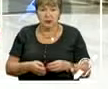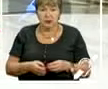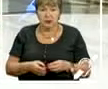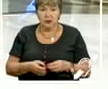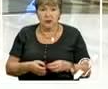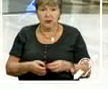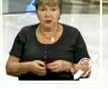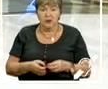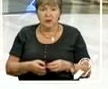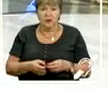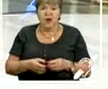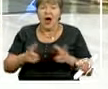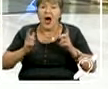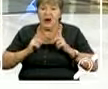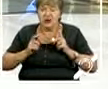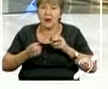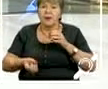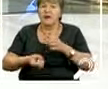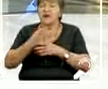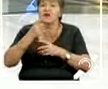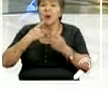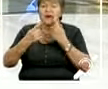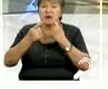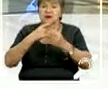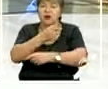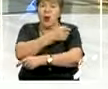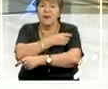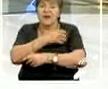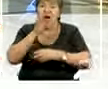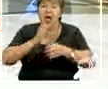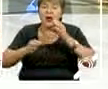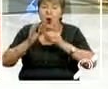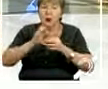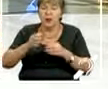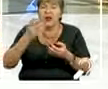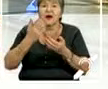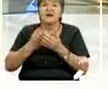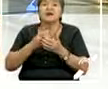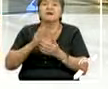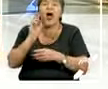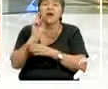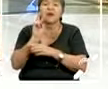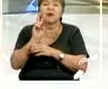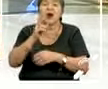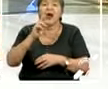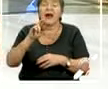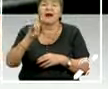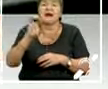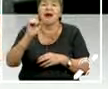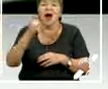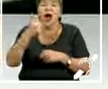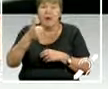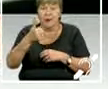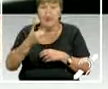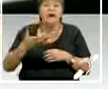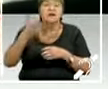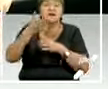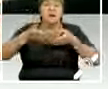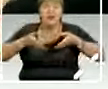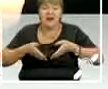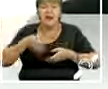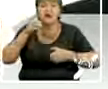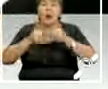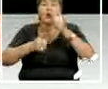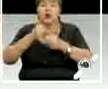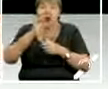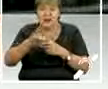Găsit dintr-un moment în altul încep discuțiile în Comisia Economică despre polițele RCA. Sunt prezenți reprezentanții Consiliului